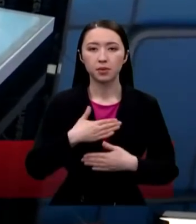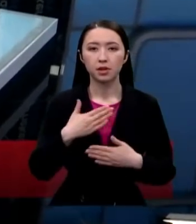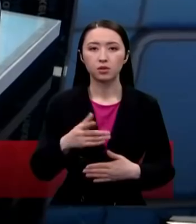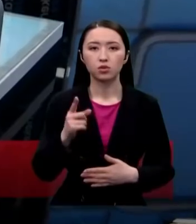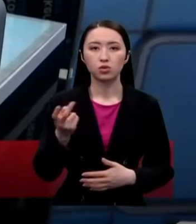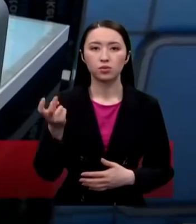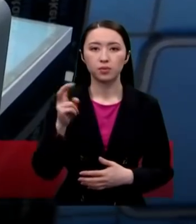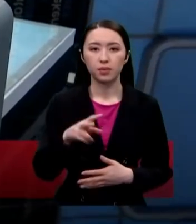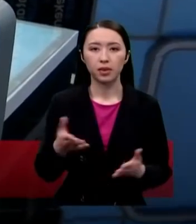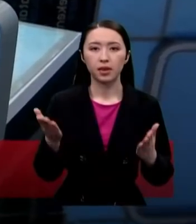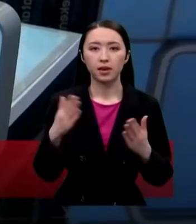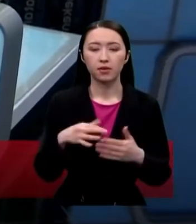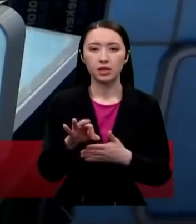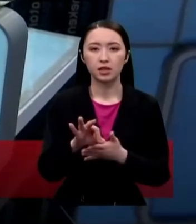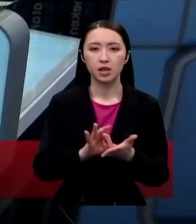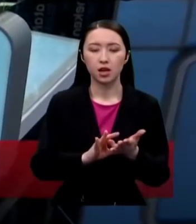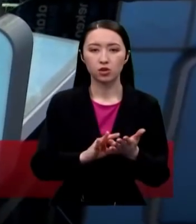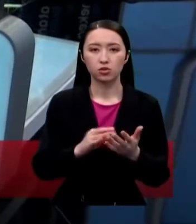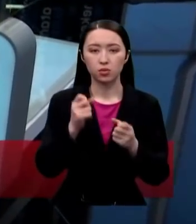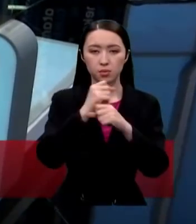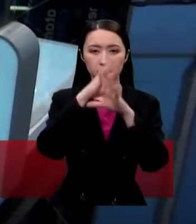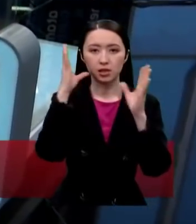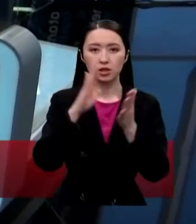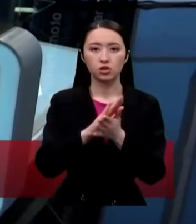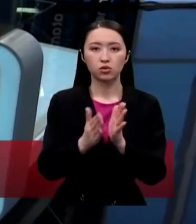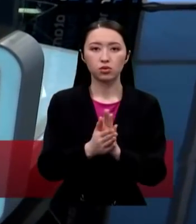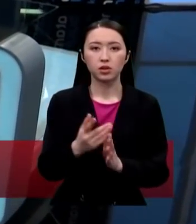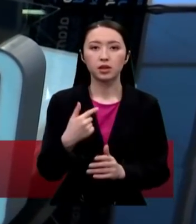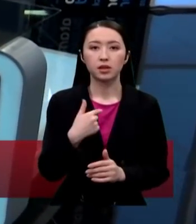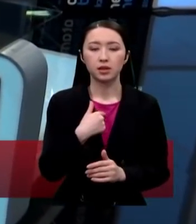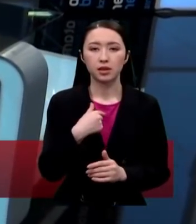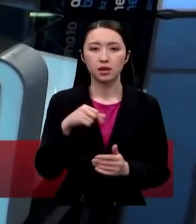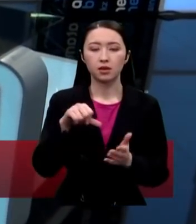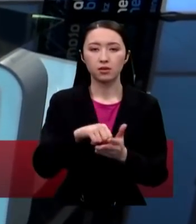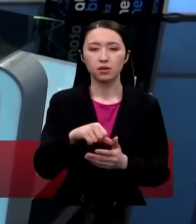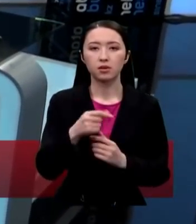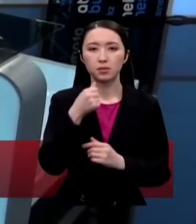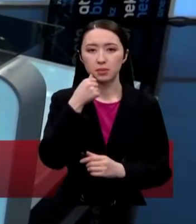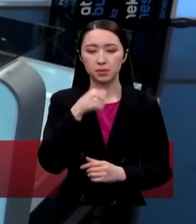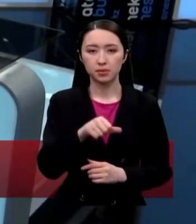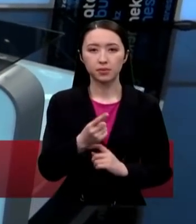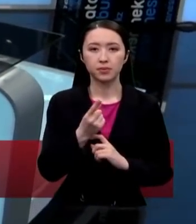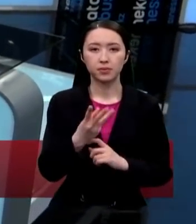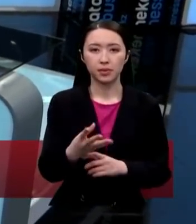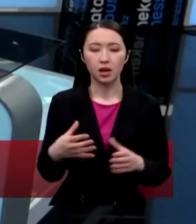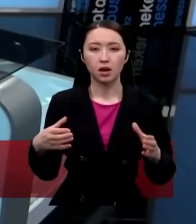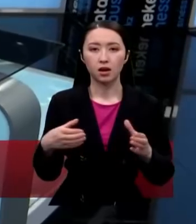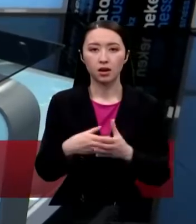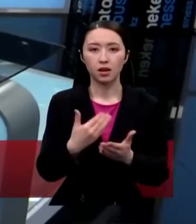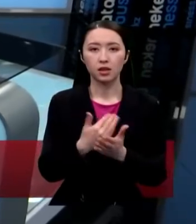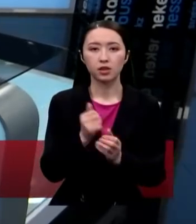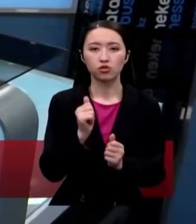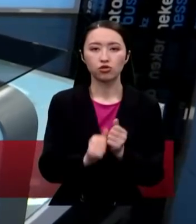Ну и давайте вот сразу представим ситуацию. Я, кстати, в ней оказывалась не раз. А в коллективах, как известно,